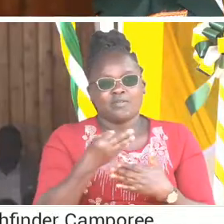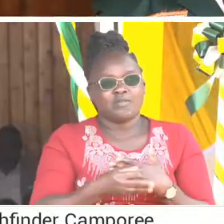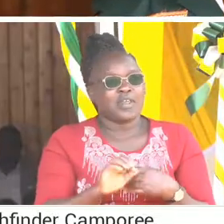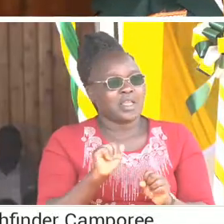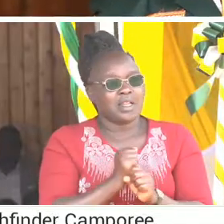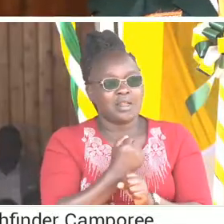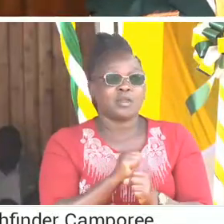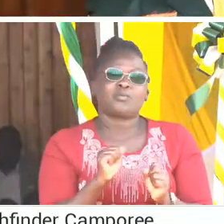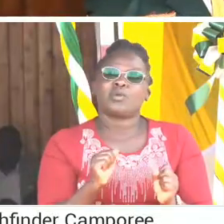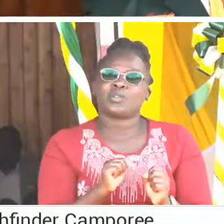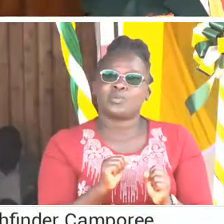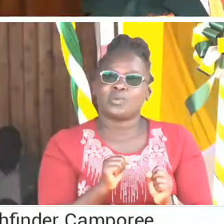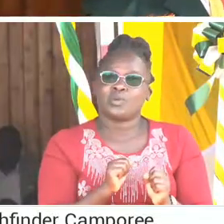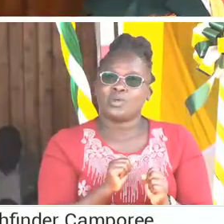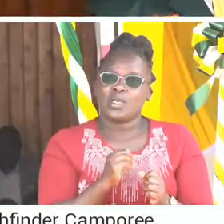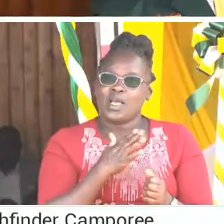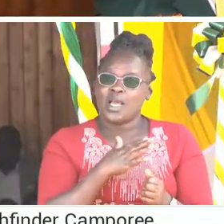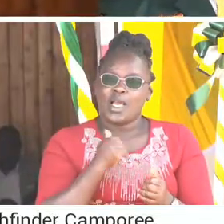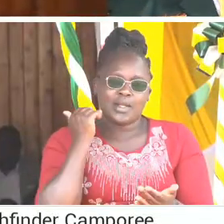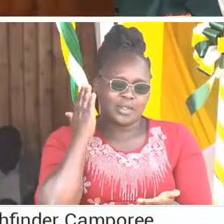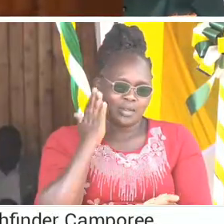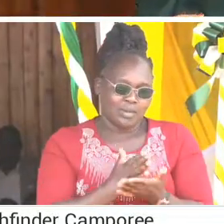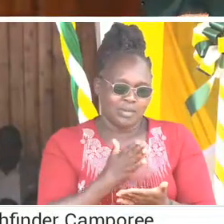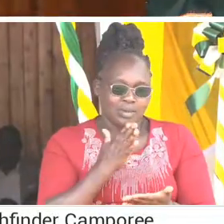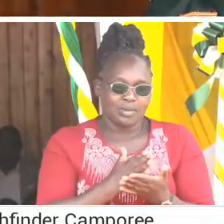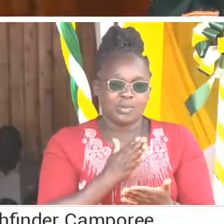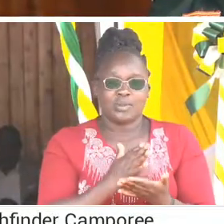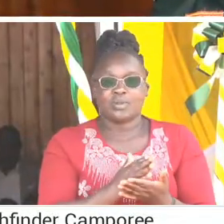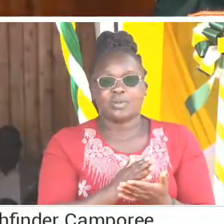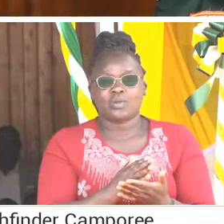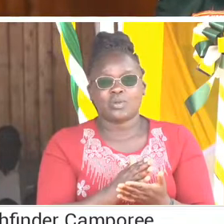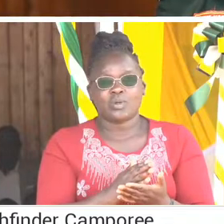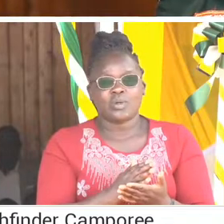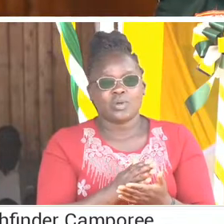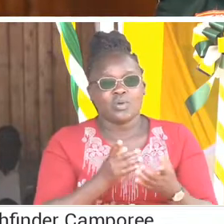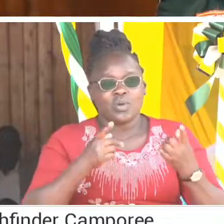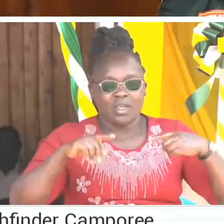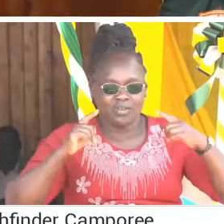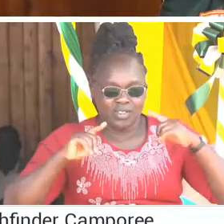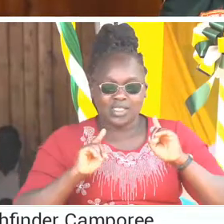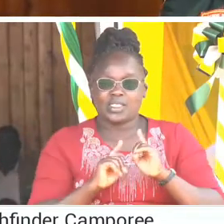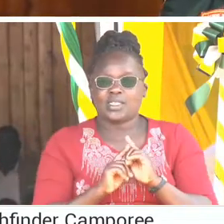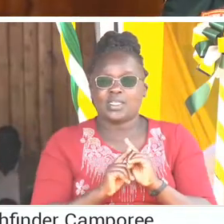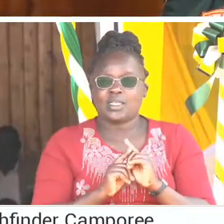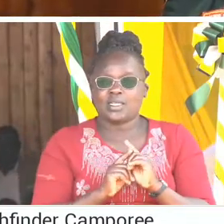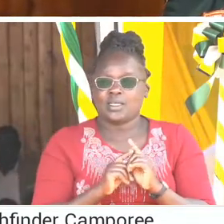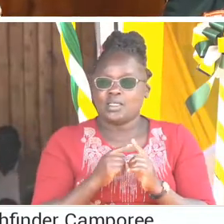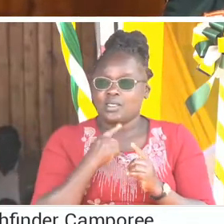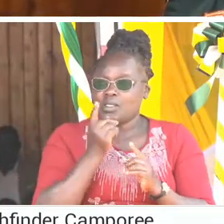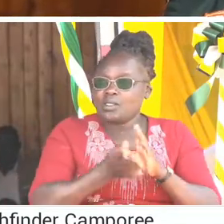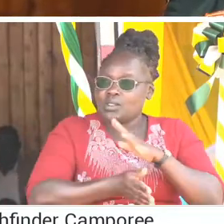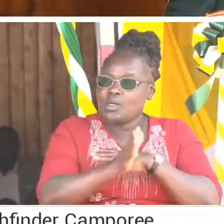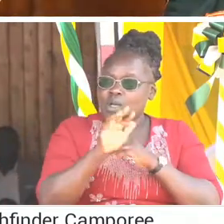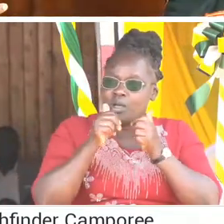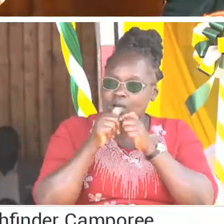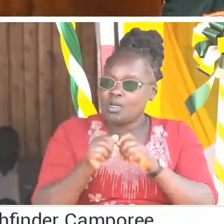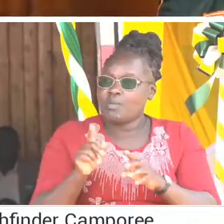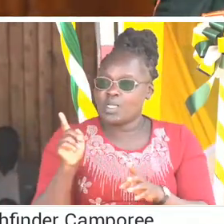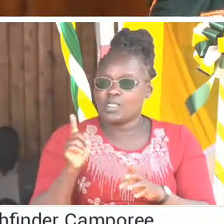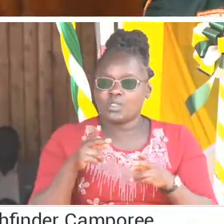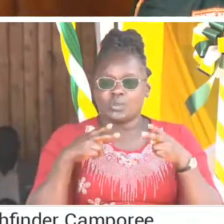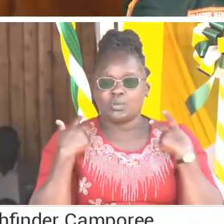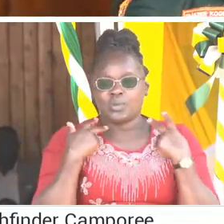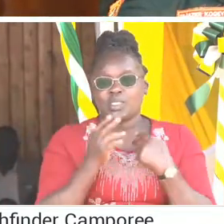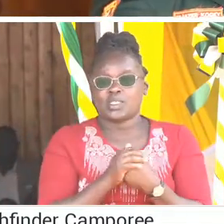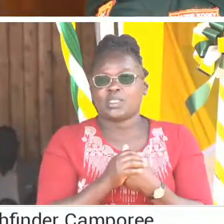pastor, tumefanikiwa. Mungu akubariki, akulinde, akupe nguvu na uwezo ili uendelee kutayarisha watu na